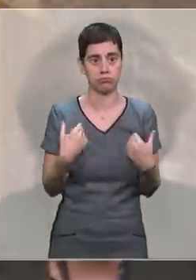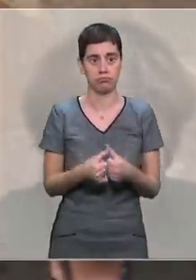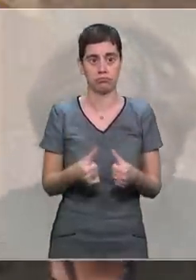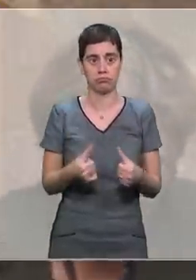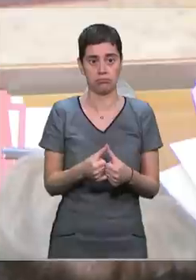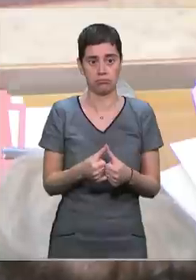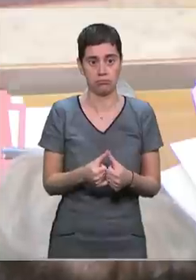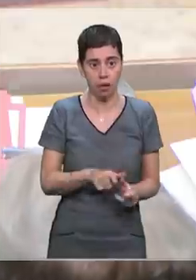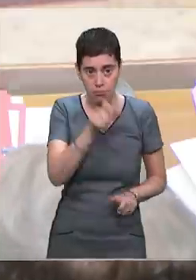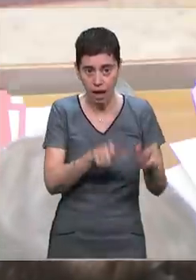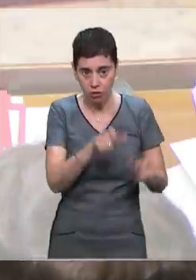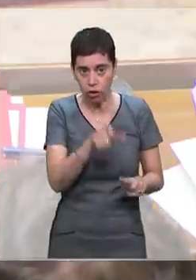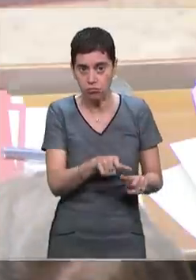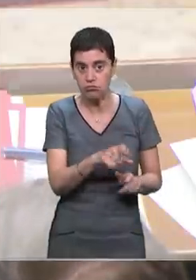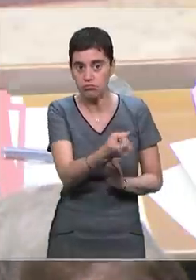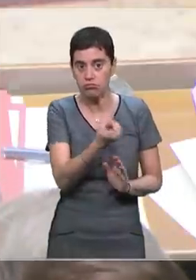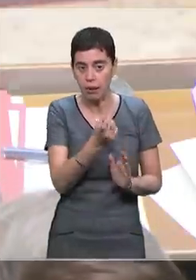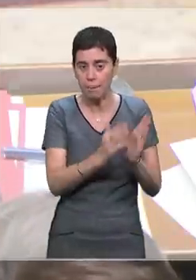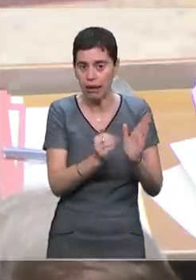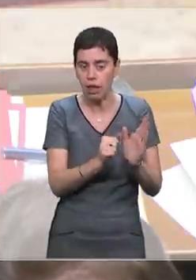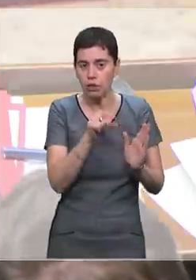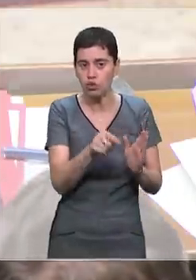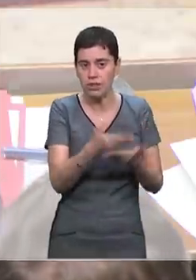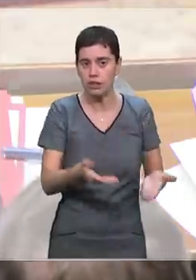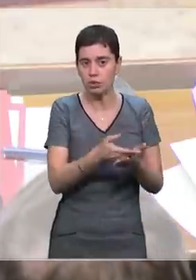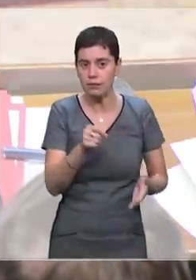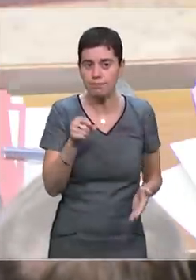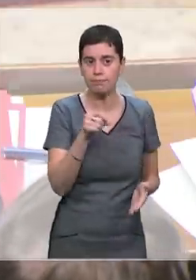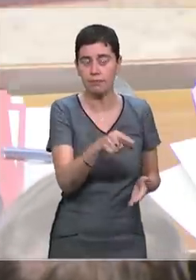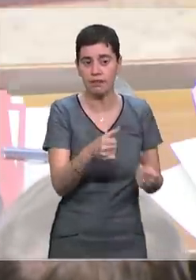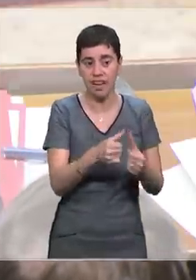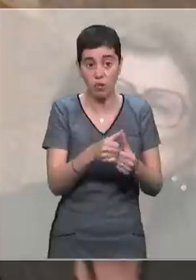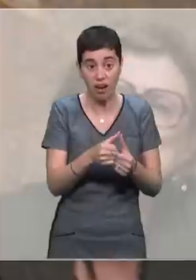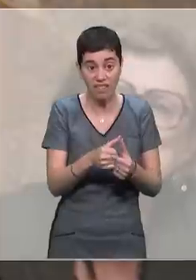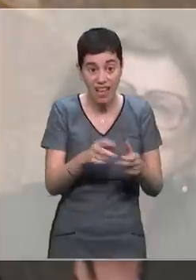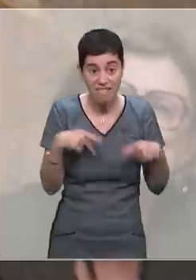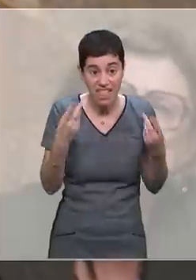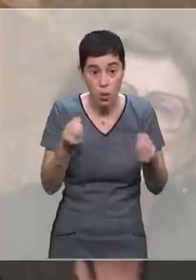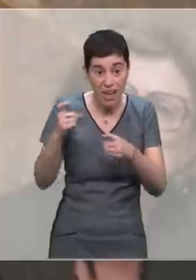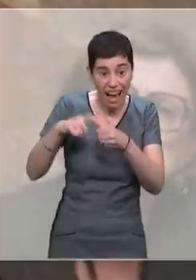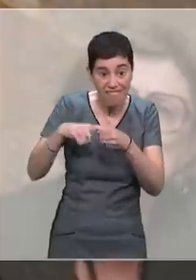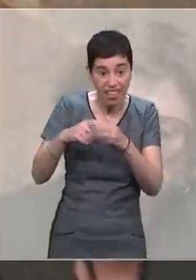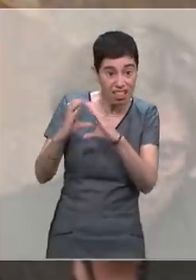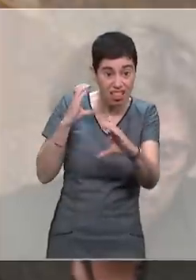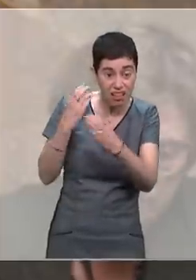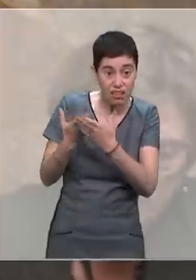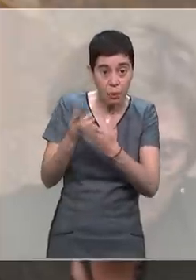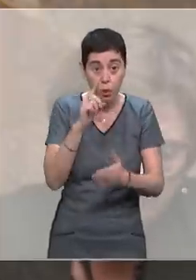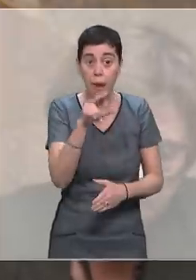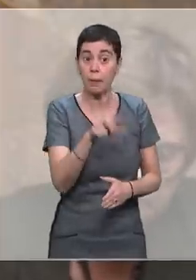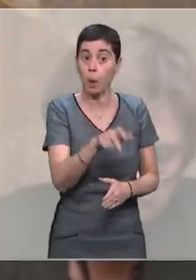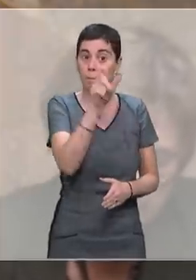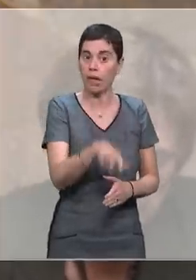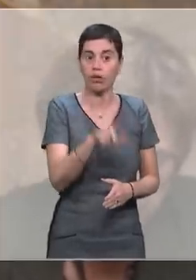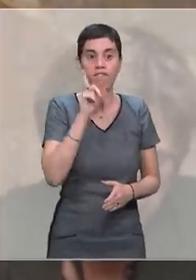ainsi à Pierre et Maryse de Marseille, qui se retrouvent à vivre actuellement dans leur caravane, car leur appartement est occupé par une